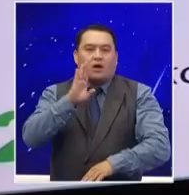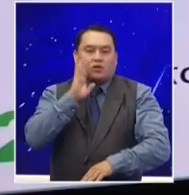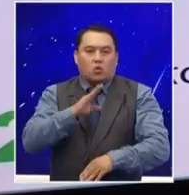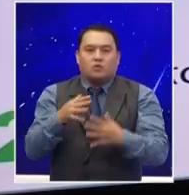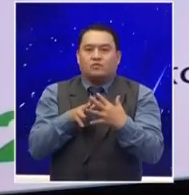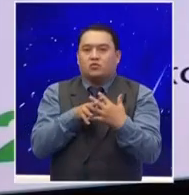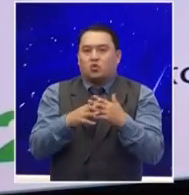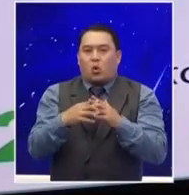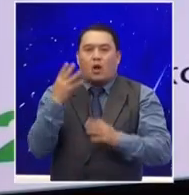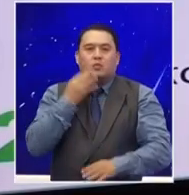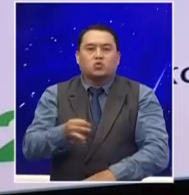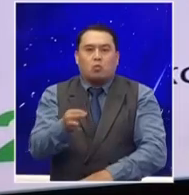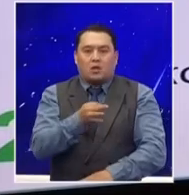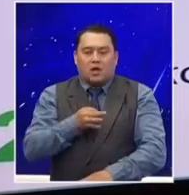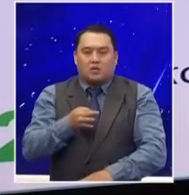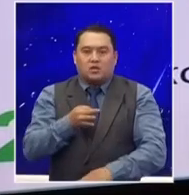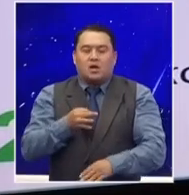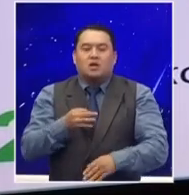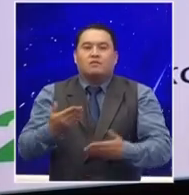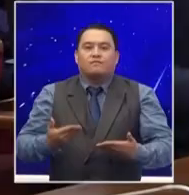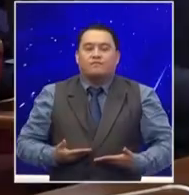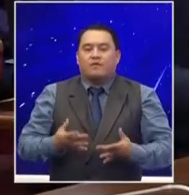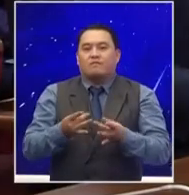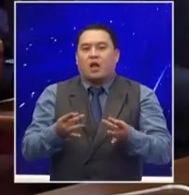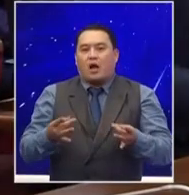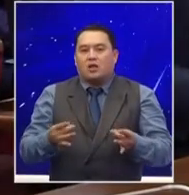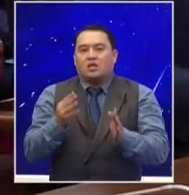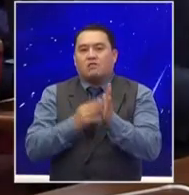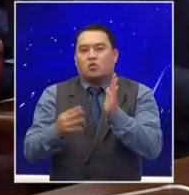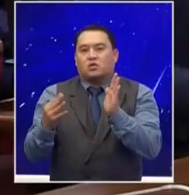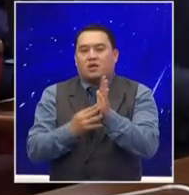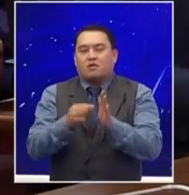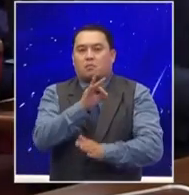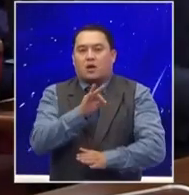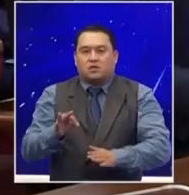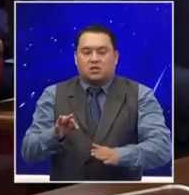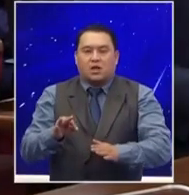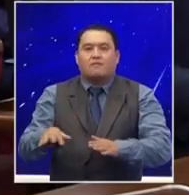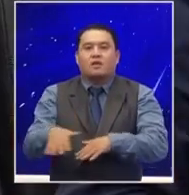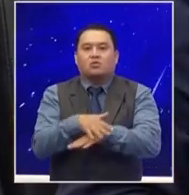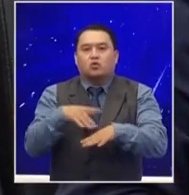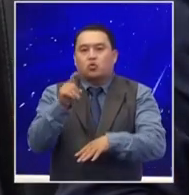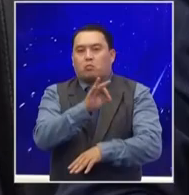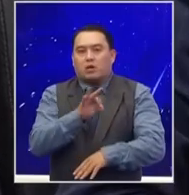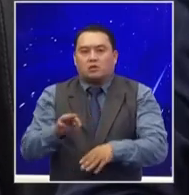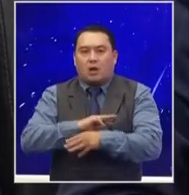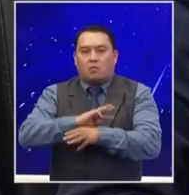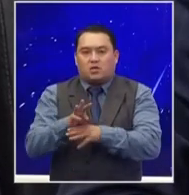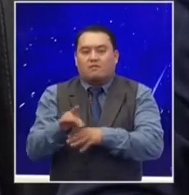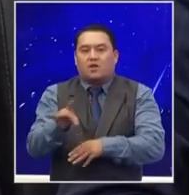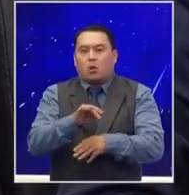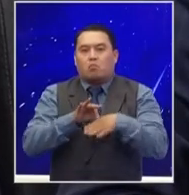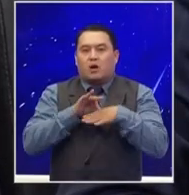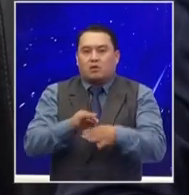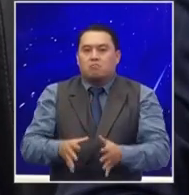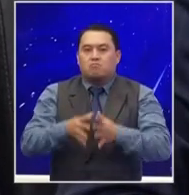селах является Алматинская область. Доступ к живительной влаге имеет почти 99% жителей. Для 100% охвата в регионе